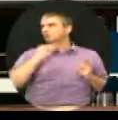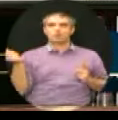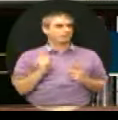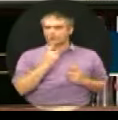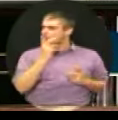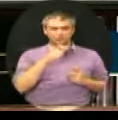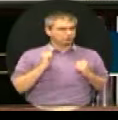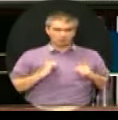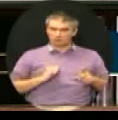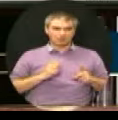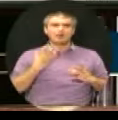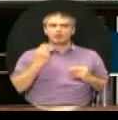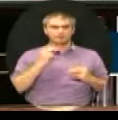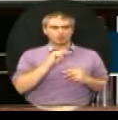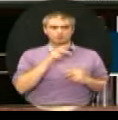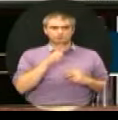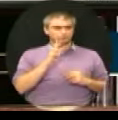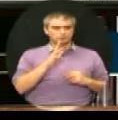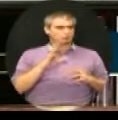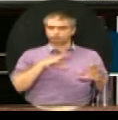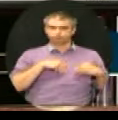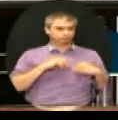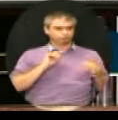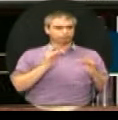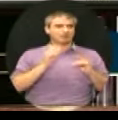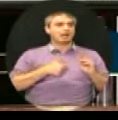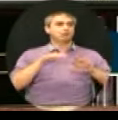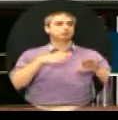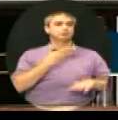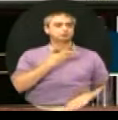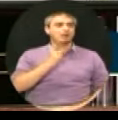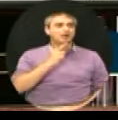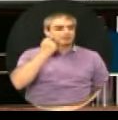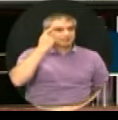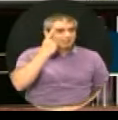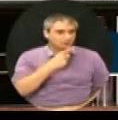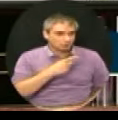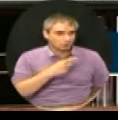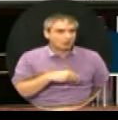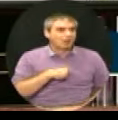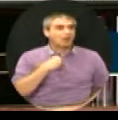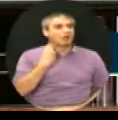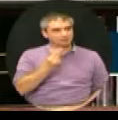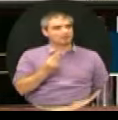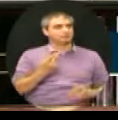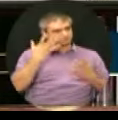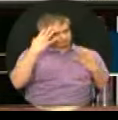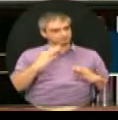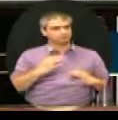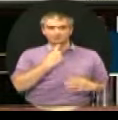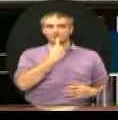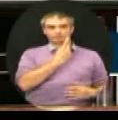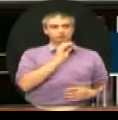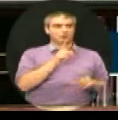לא שהוא היה איש נוח, היו הרבה מאוד נושאים שהוא חלק על ראשי ממשלה, אבל ידעו לתת את הערכה ואת